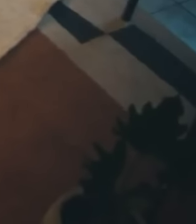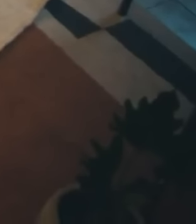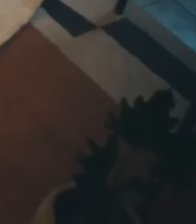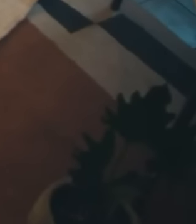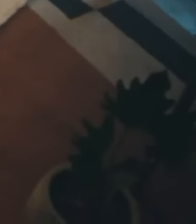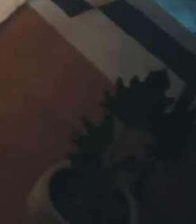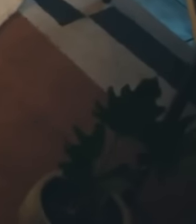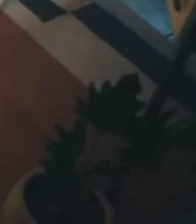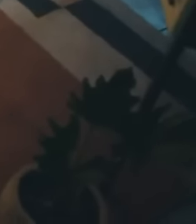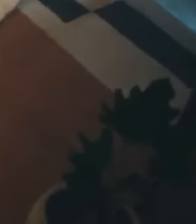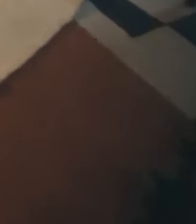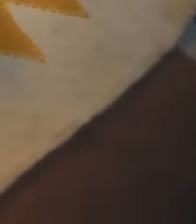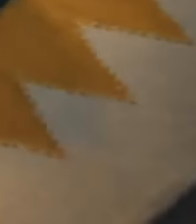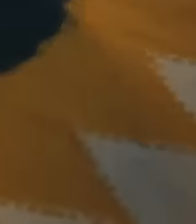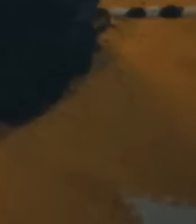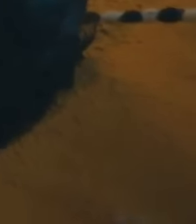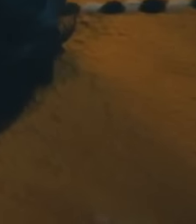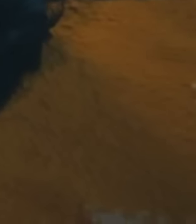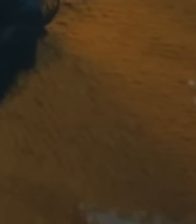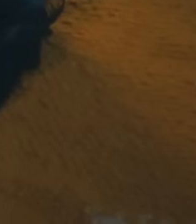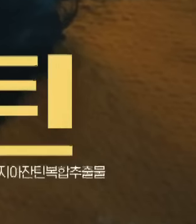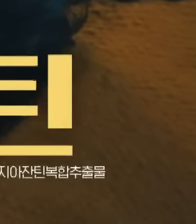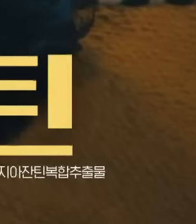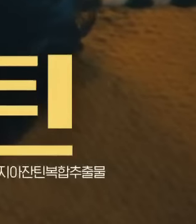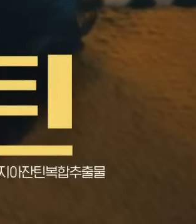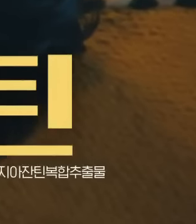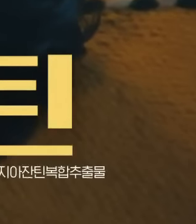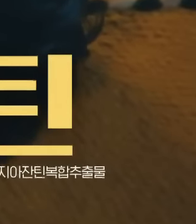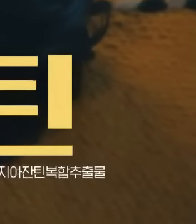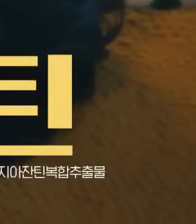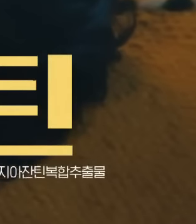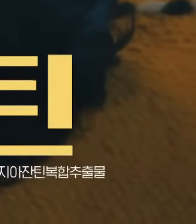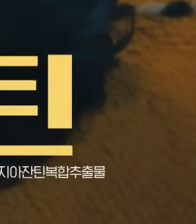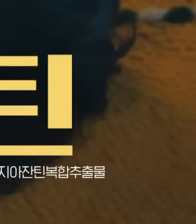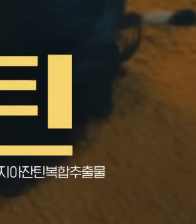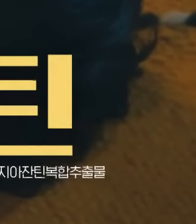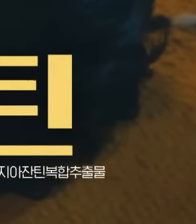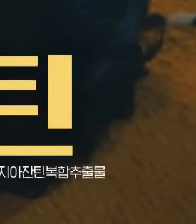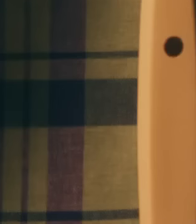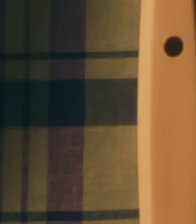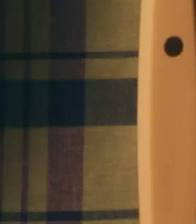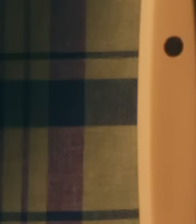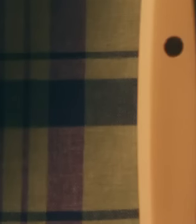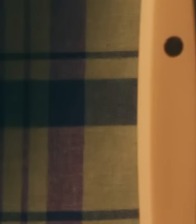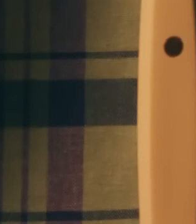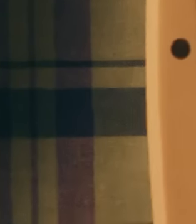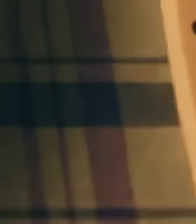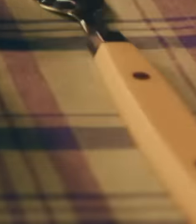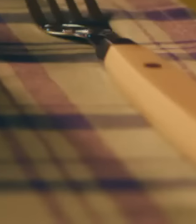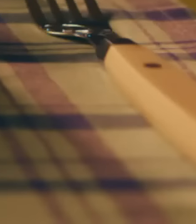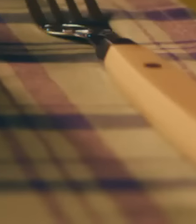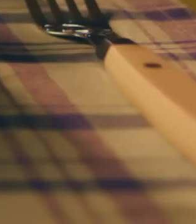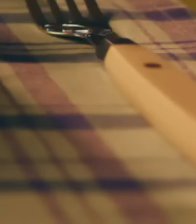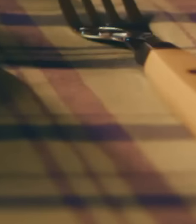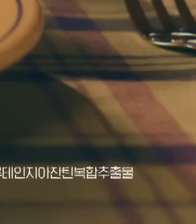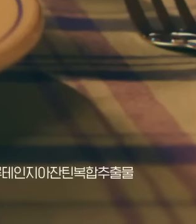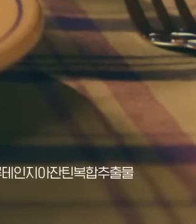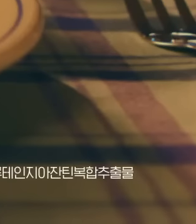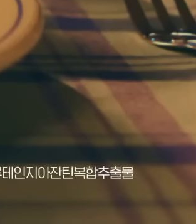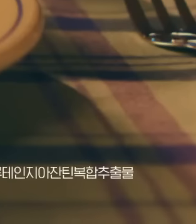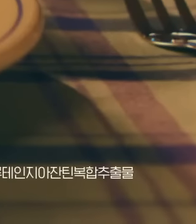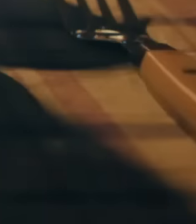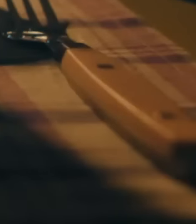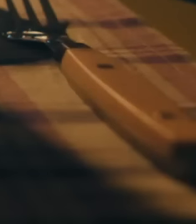10까지 넘어갔네. 누워서 수박씨 먹기 만큼 먹기 쉬운 루테인 지아잔틴. 수박씨보다 작게